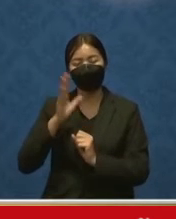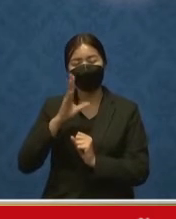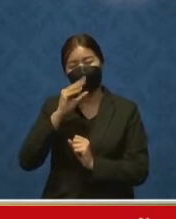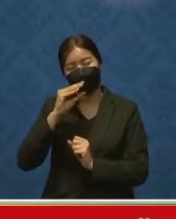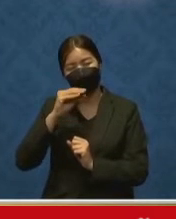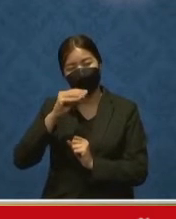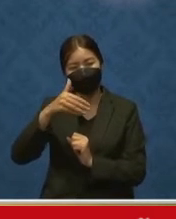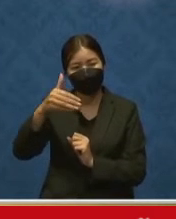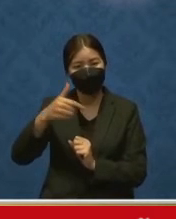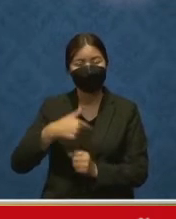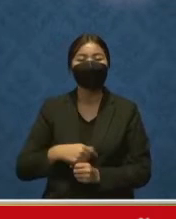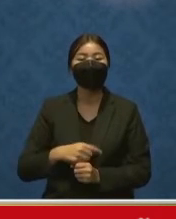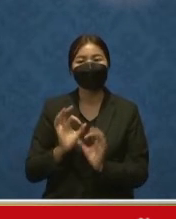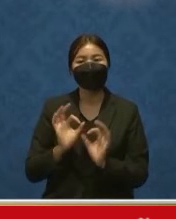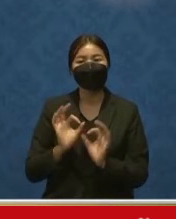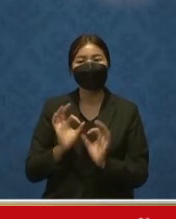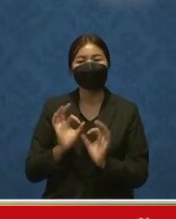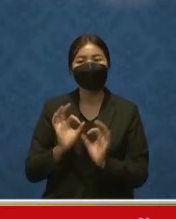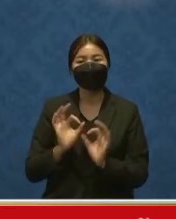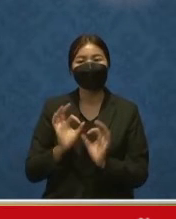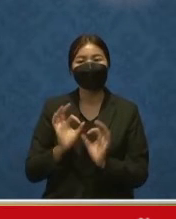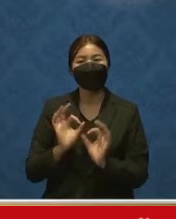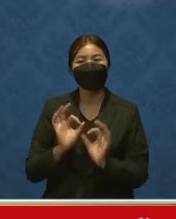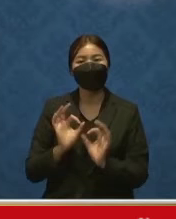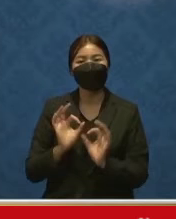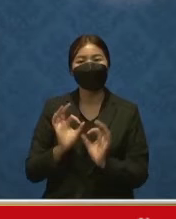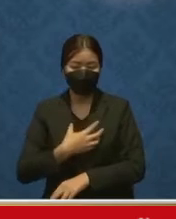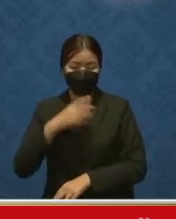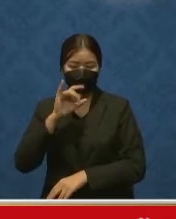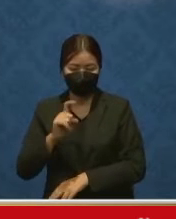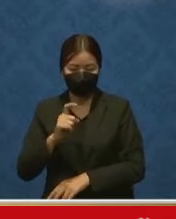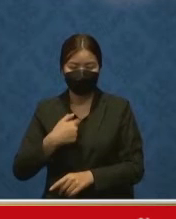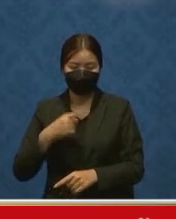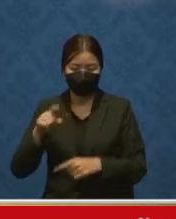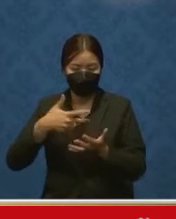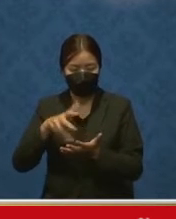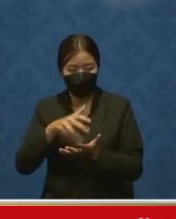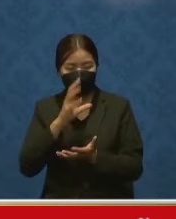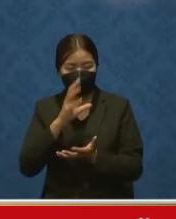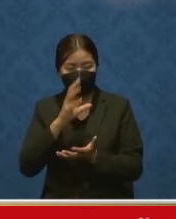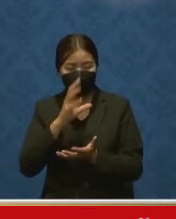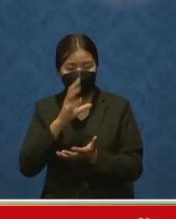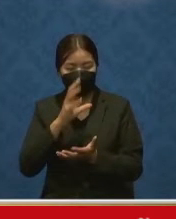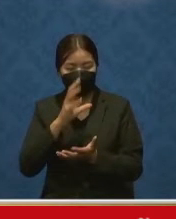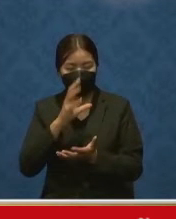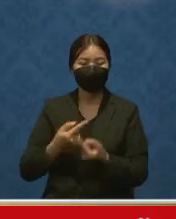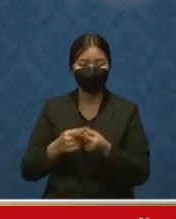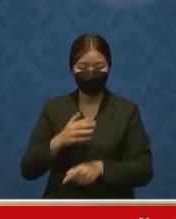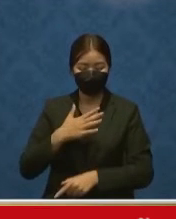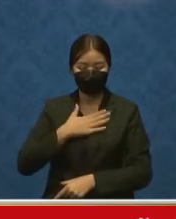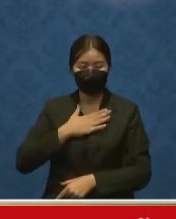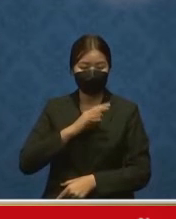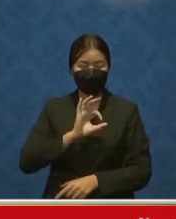อันนี้แหละก็ดีครับบางทีอารมณ์ท่านอย่างไรซึ่งกันและกันแล้ว